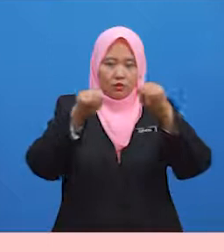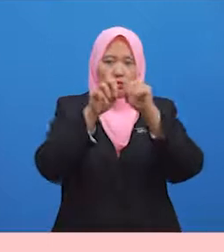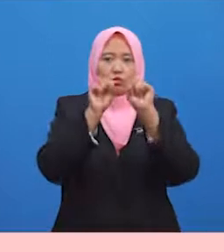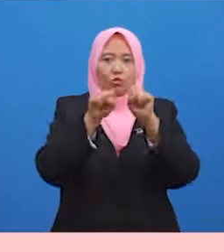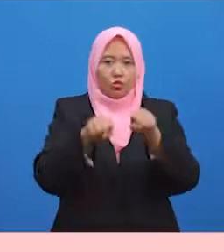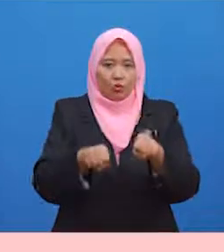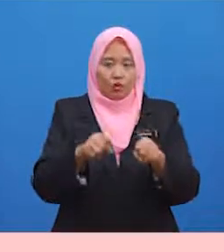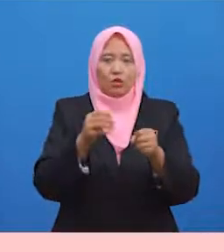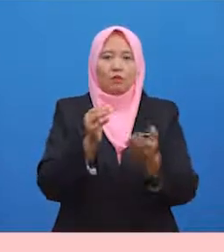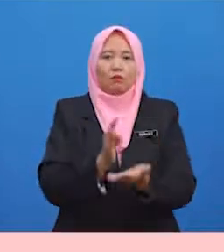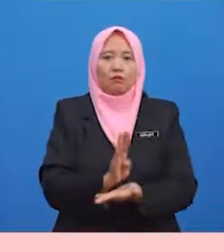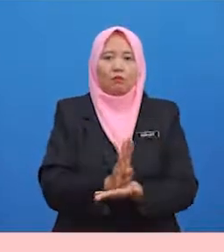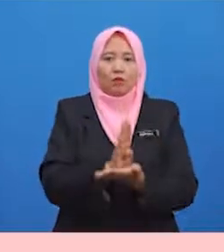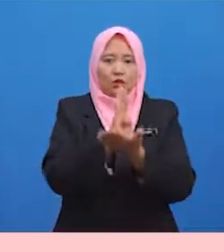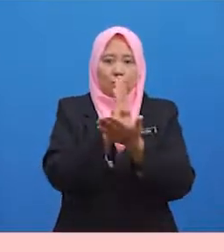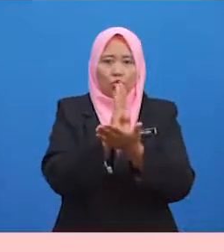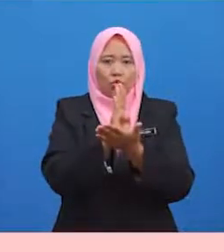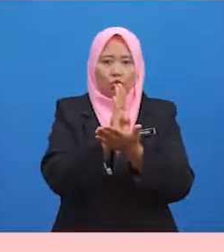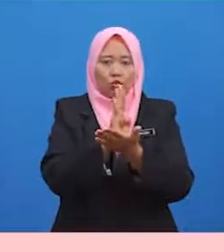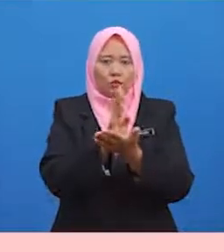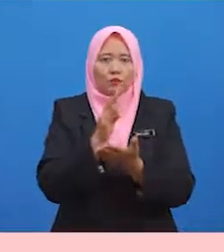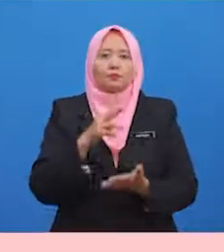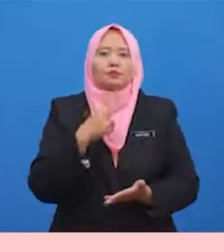bantuan pernafasan mulut ke mulut.